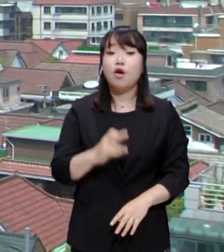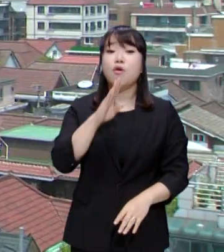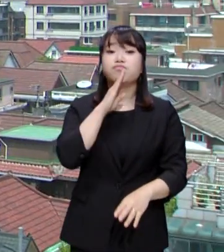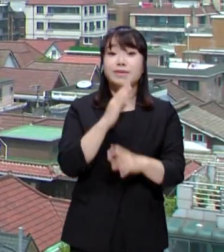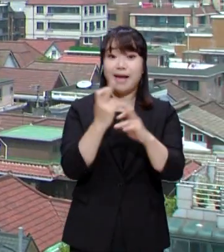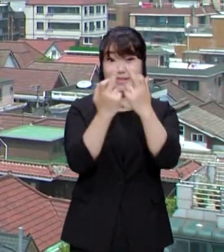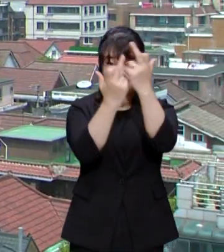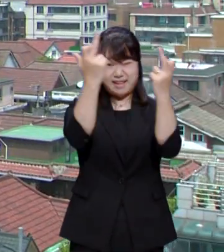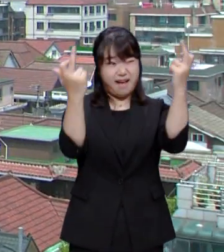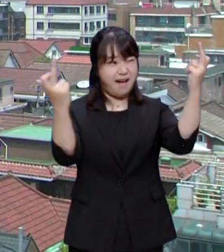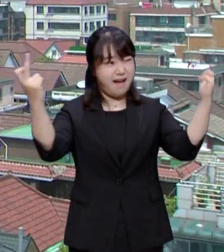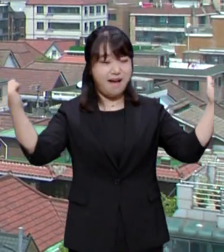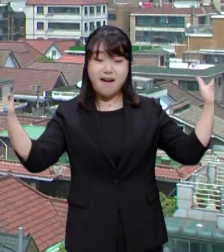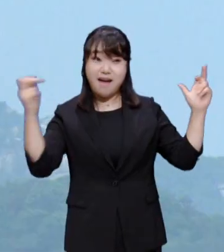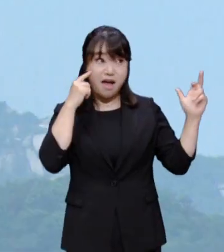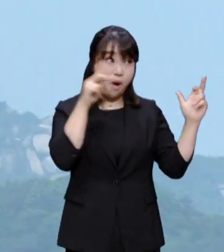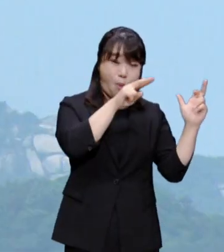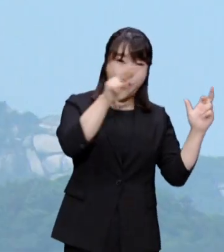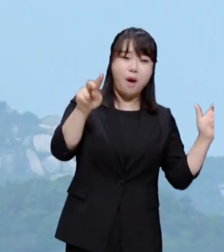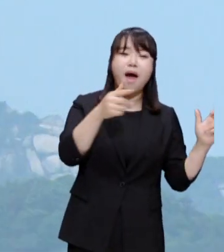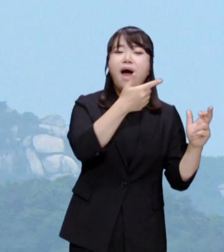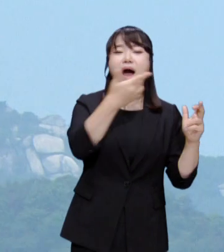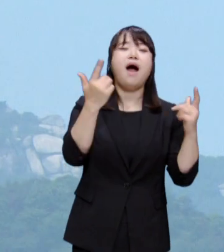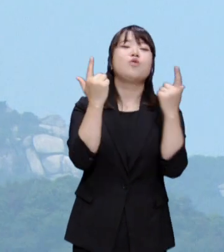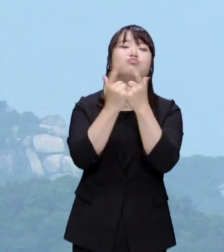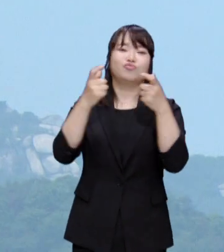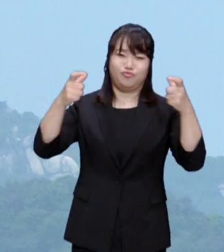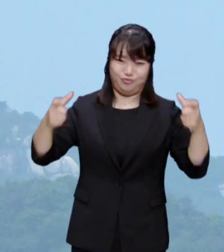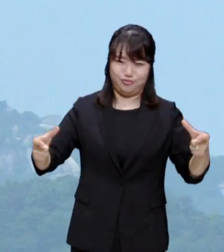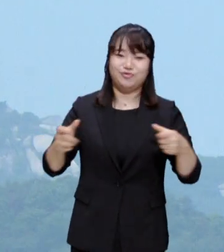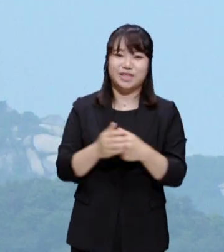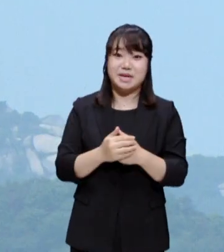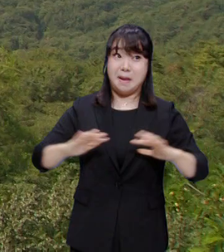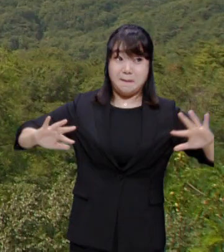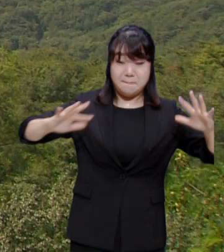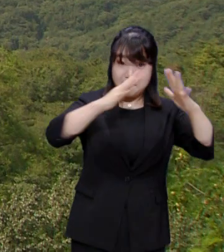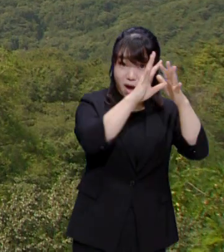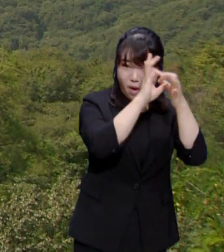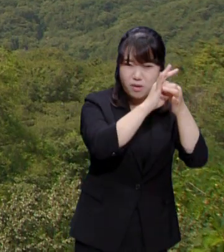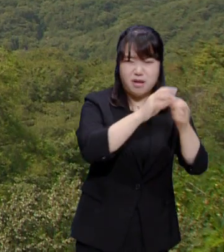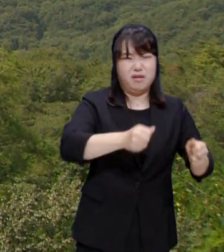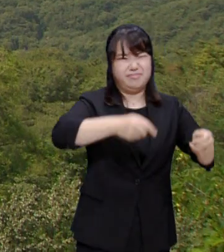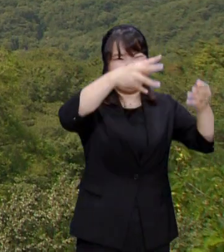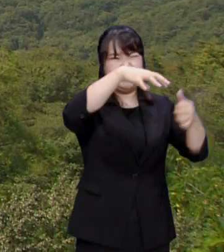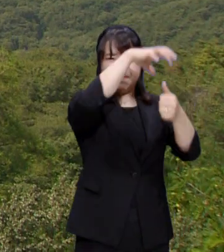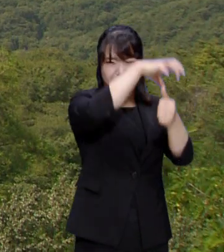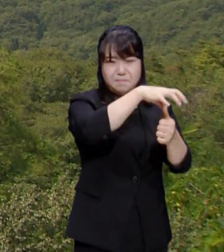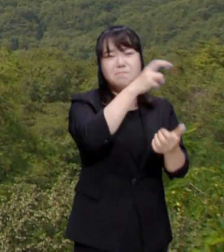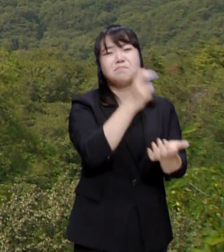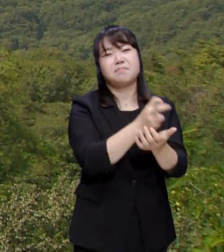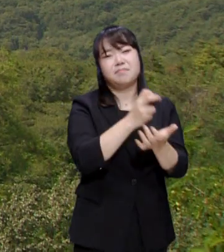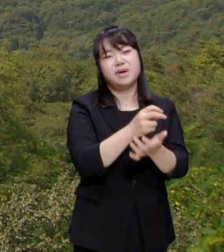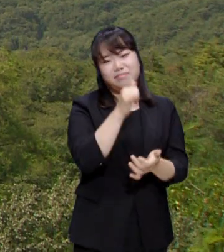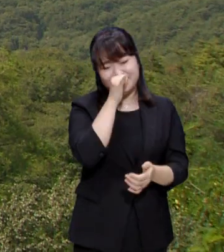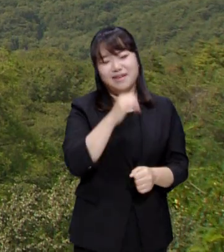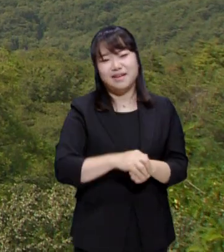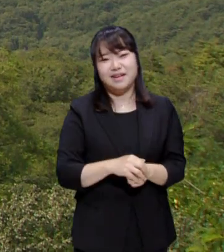북한산이라는 천혜의 자연환경을 가진 강북구. 동시에 개발 측면에서는 고도 제한이라는 한계점도 가지고